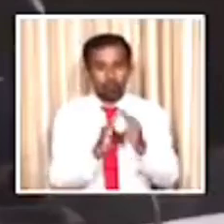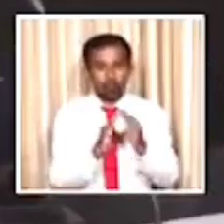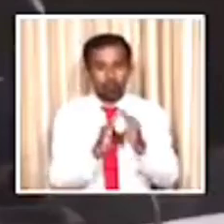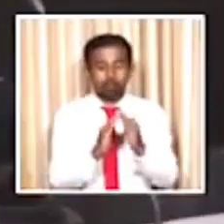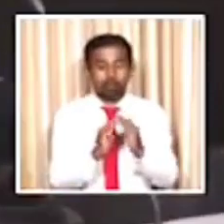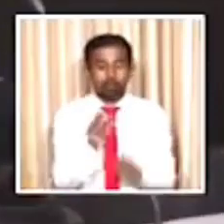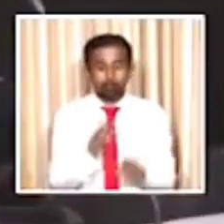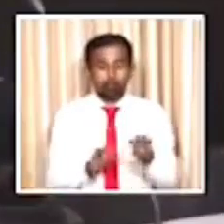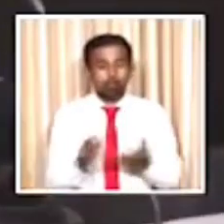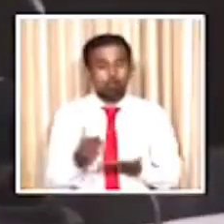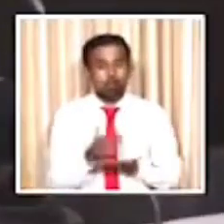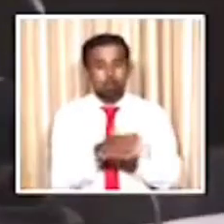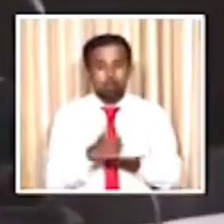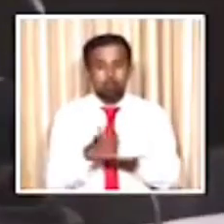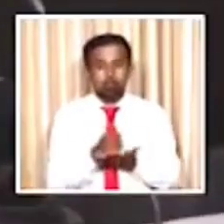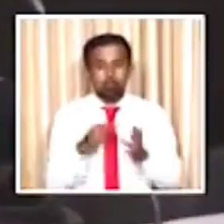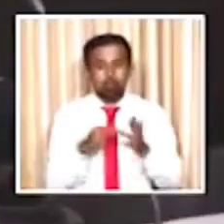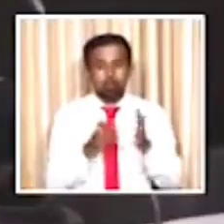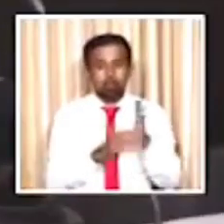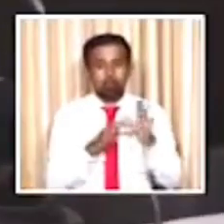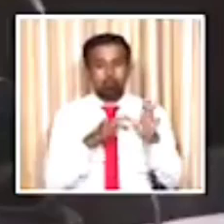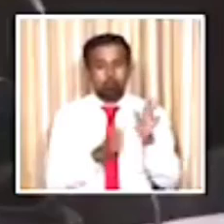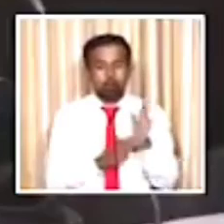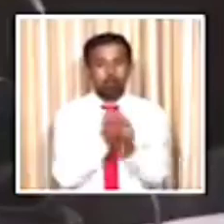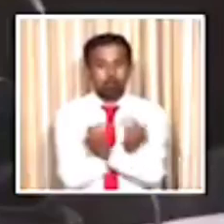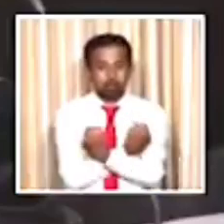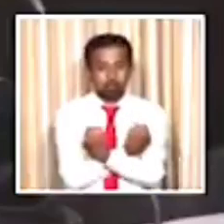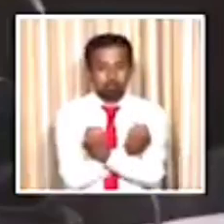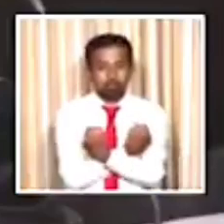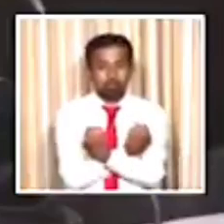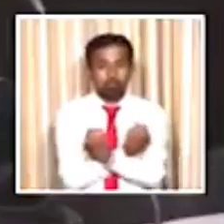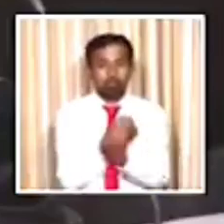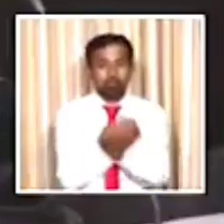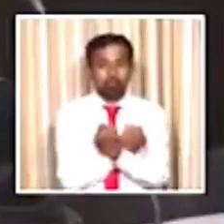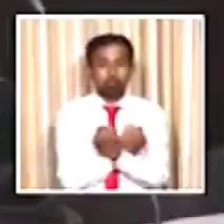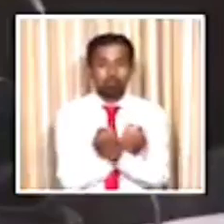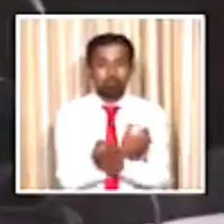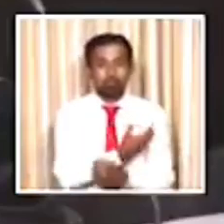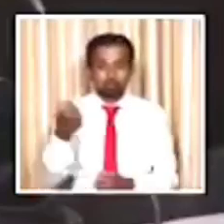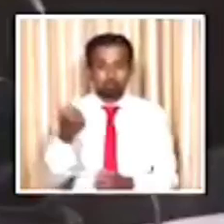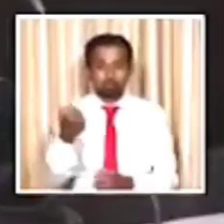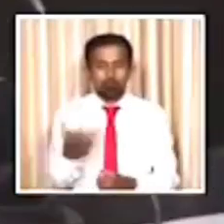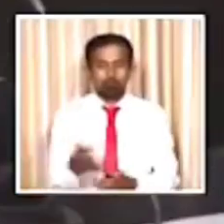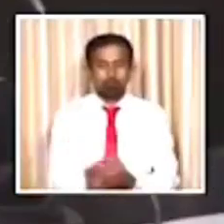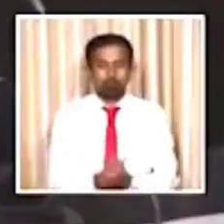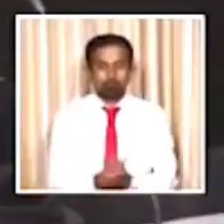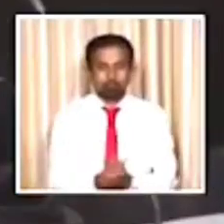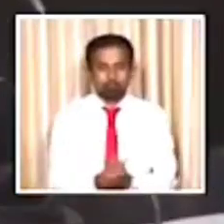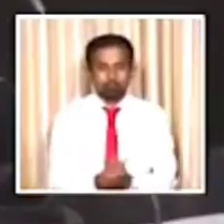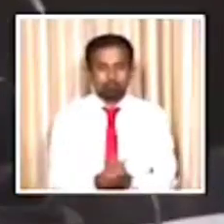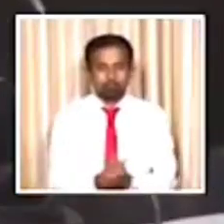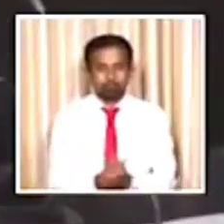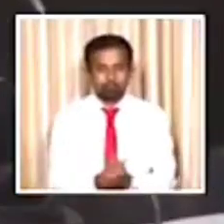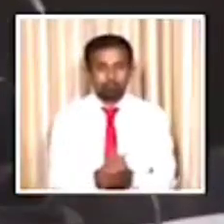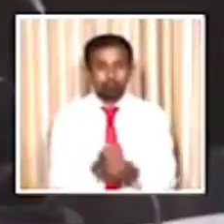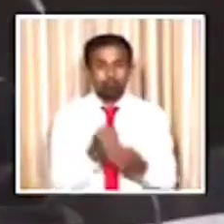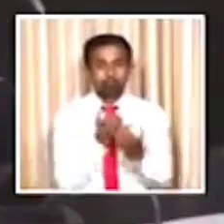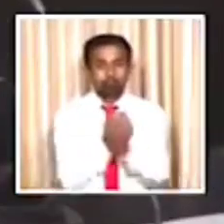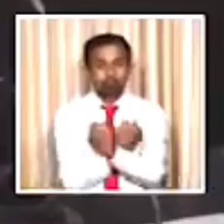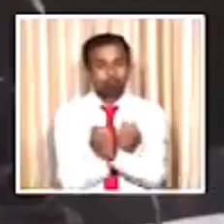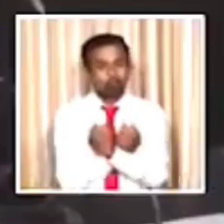கிடையாது. இனவாதத்துக்கு எதிராக பேசும்போது கூட நாம் எவ்வளவு இனவாத சிந்தனை மிக்கவர்கள் என்பது தொடர்பில் உணர்ந்து கொள்வது